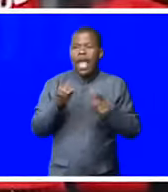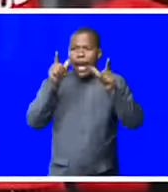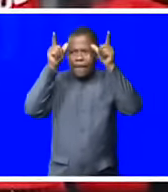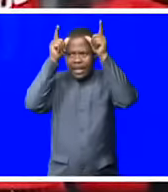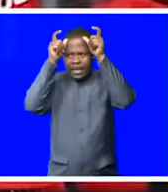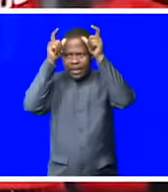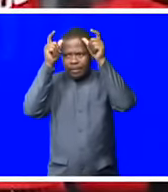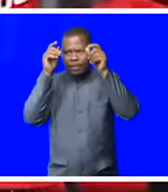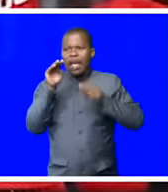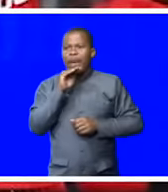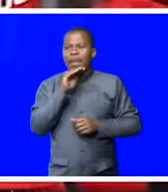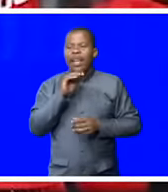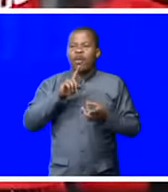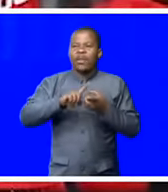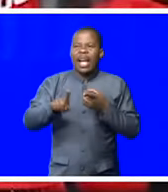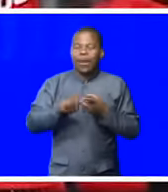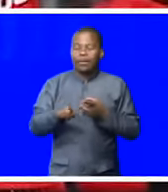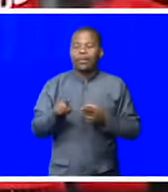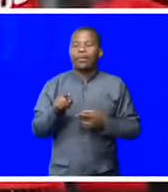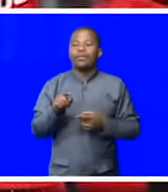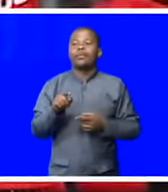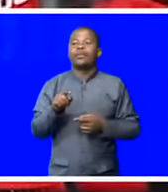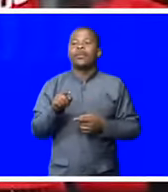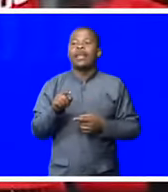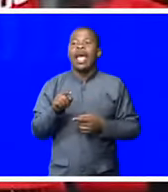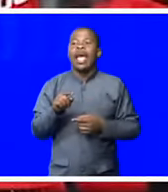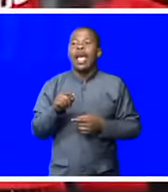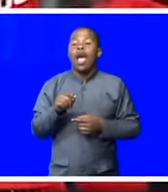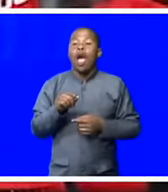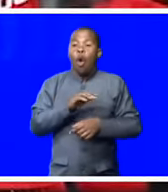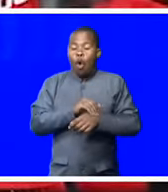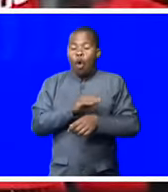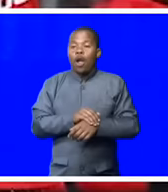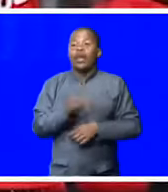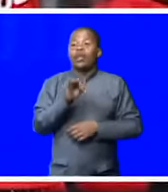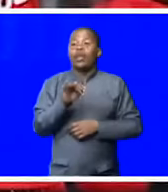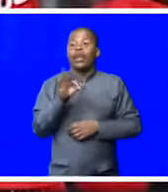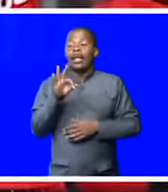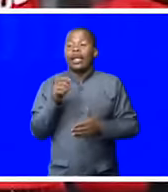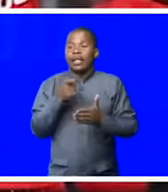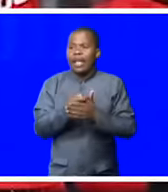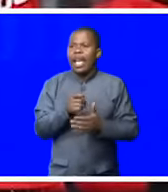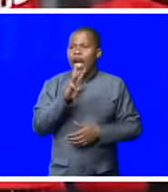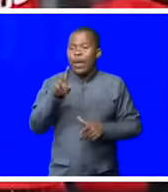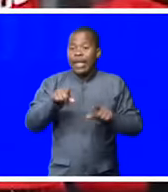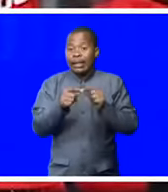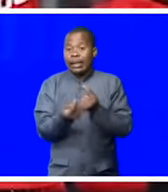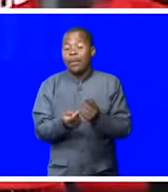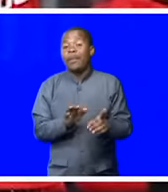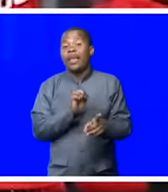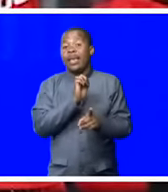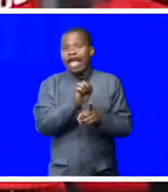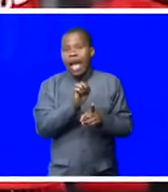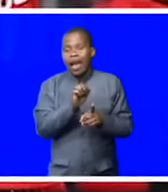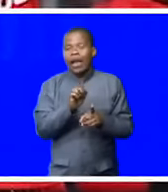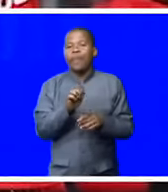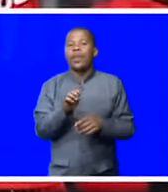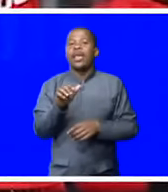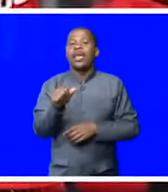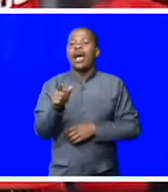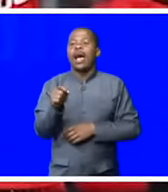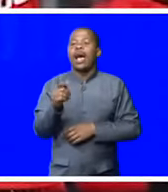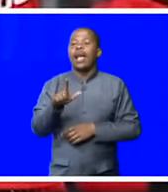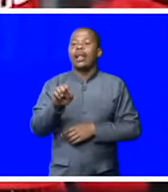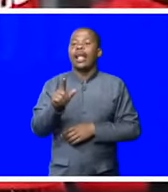selidvutane nekuthenga umdlali Mateo Chuna loneminyaka engu-23 lodlala icembu le-Atletico Madrid 7 laseSpain. IManchester United